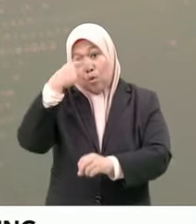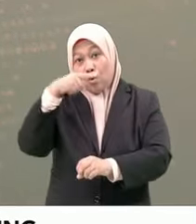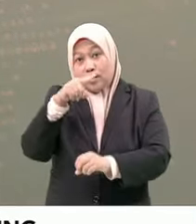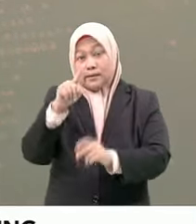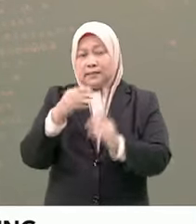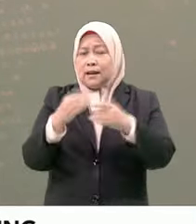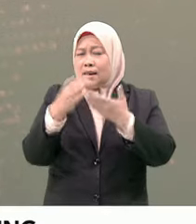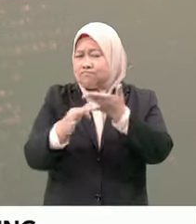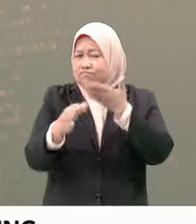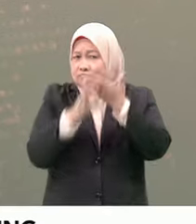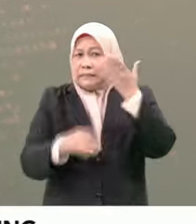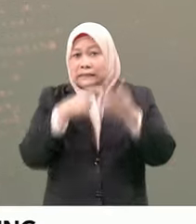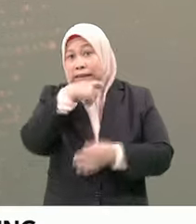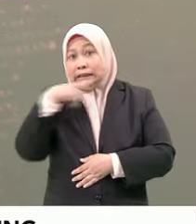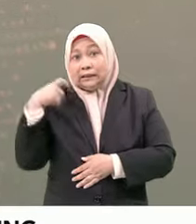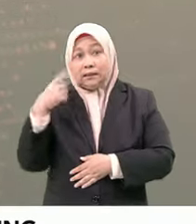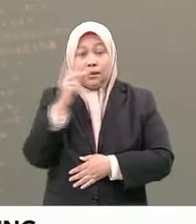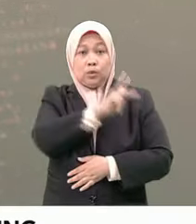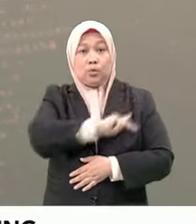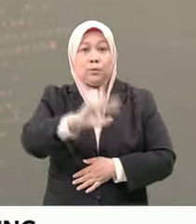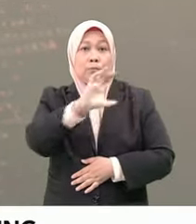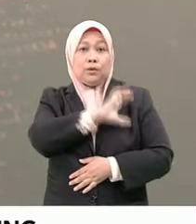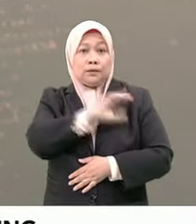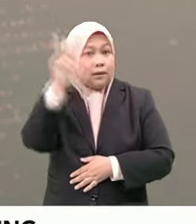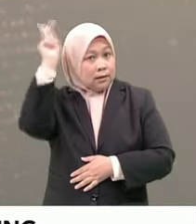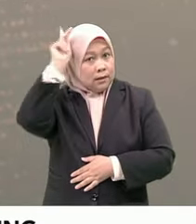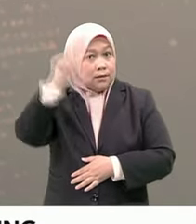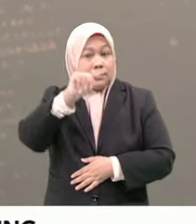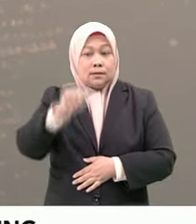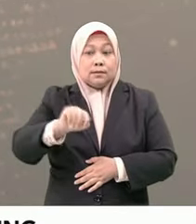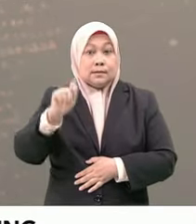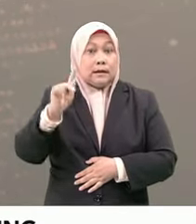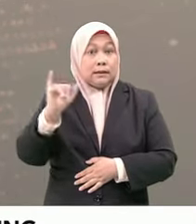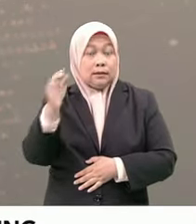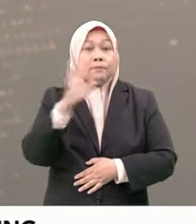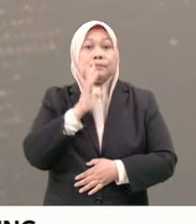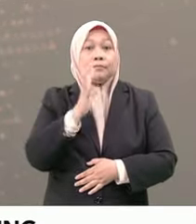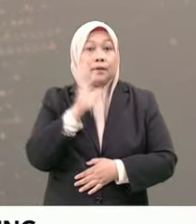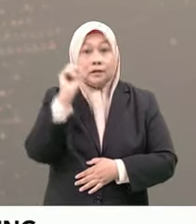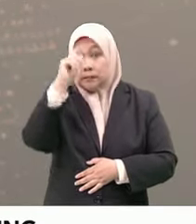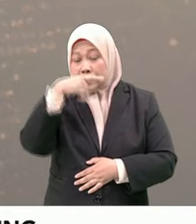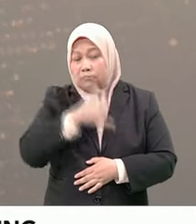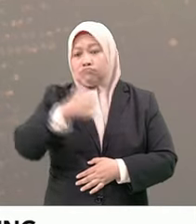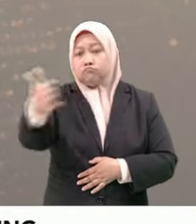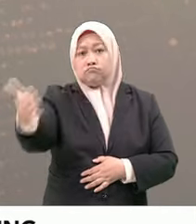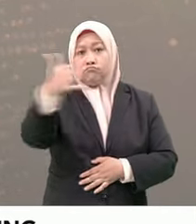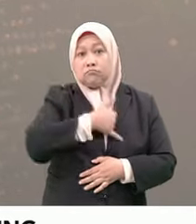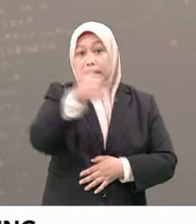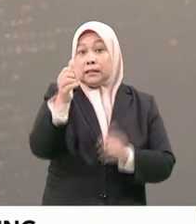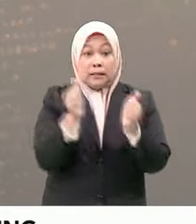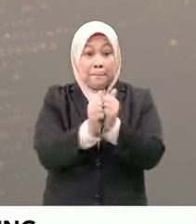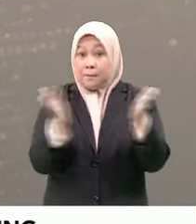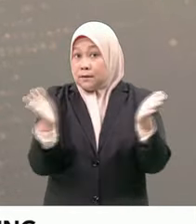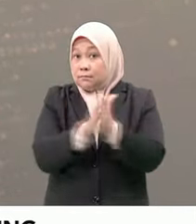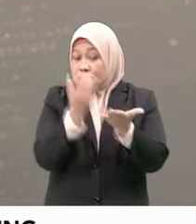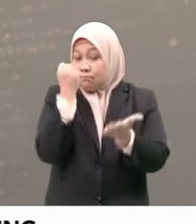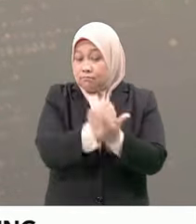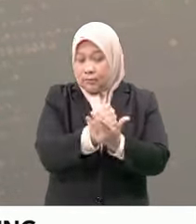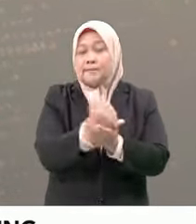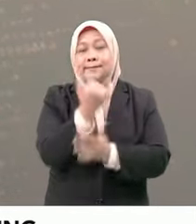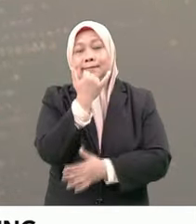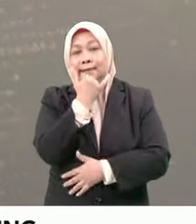pada waktu ini ketua polis Kelantan Datuk Mohamad Zaki Harun berkata perbuatan keluar masuk Tanpa dokumen adalah